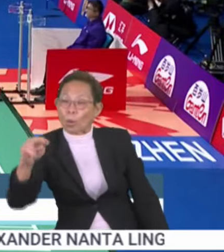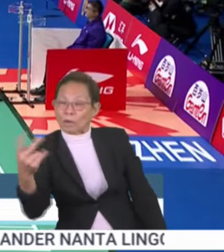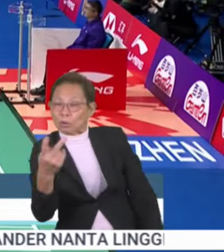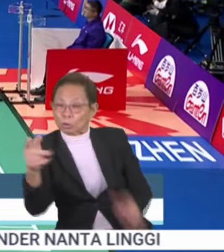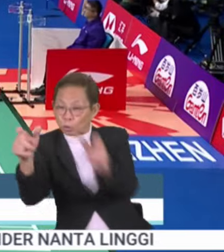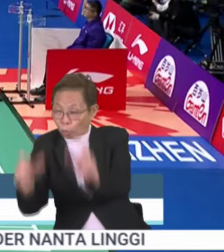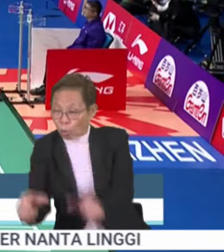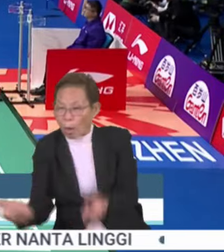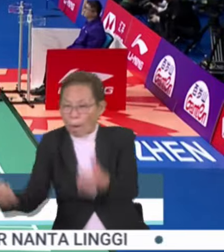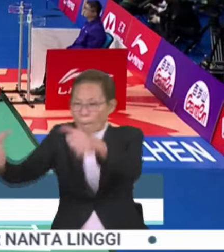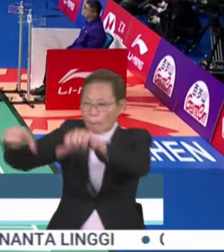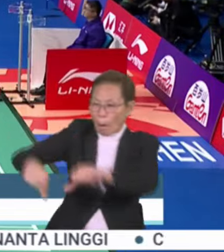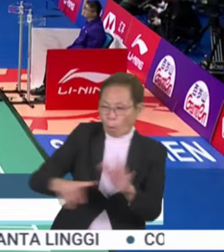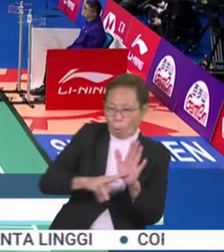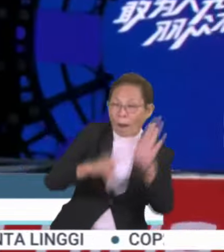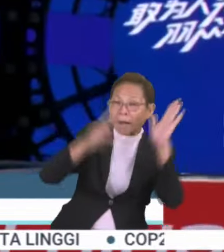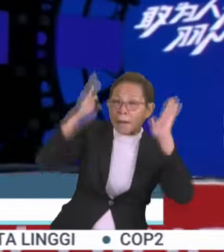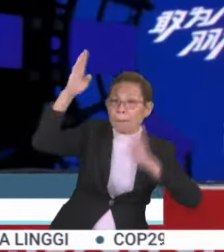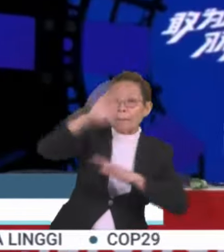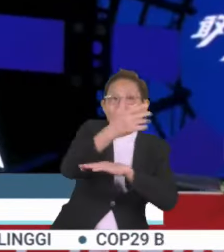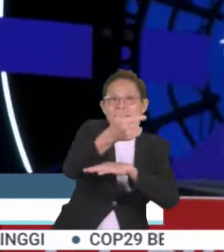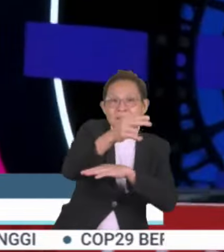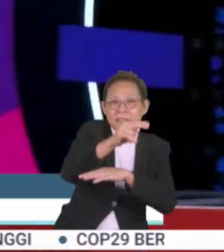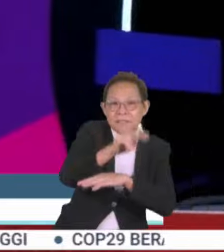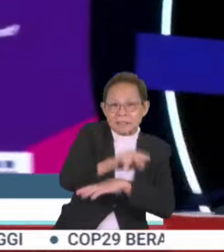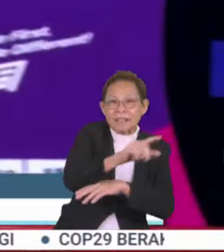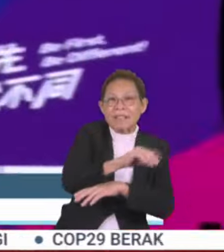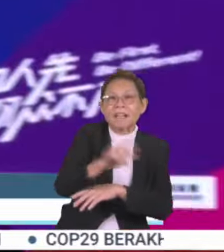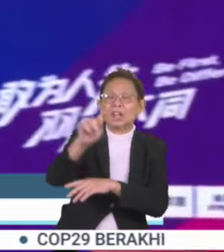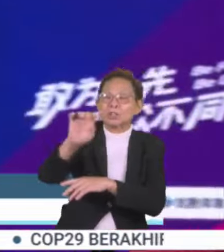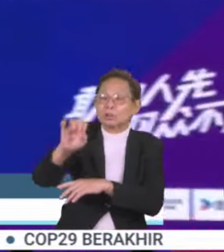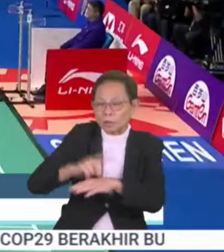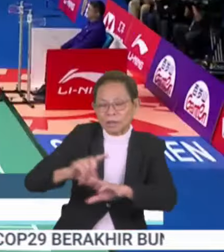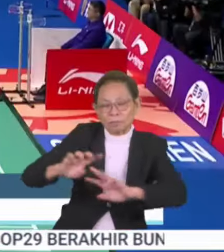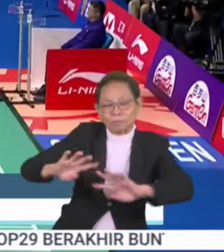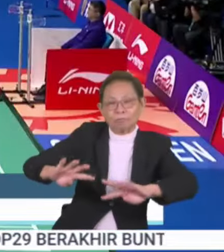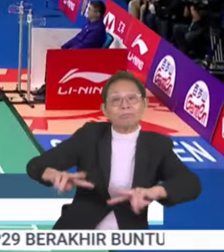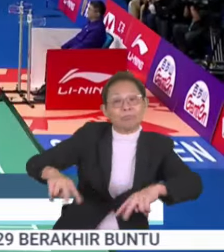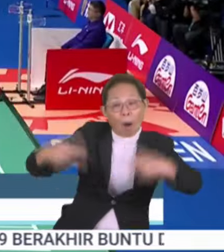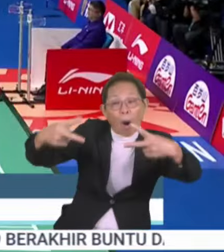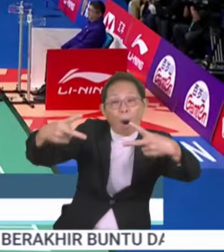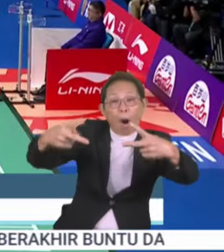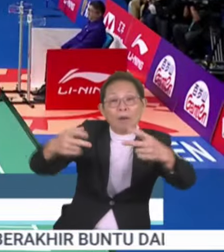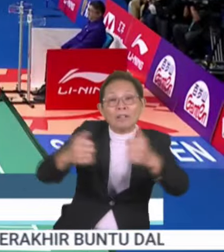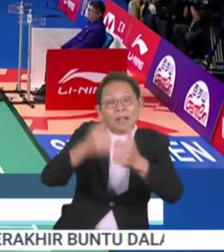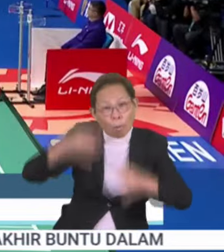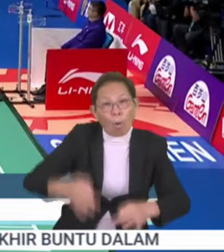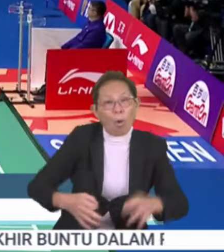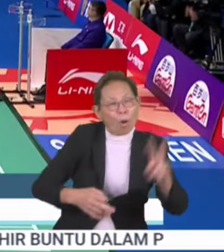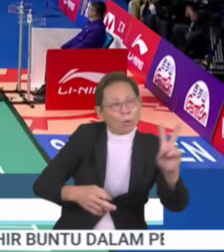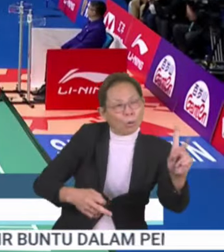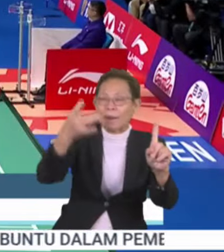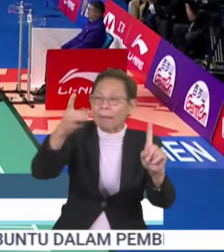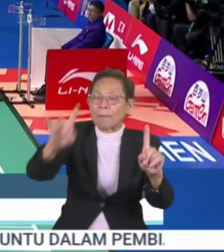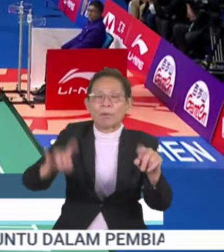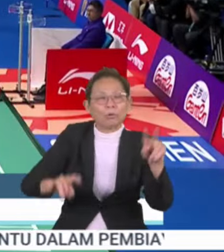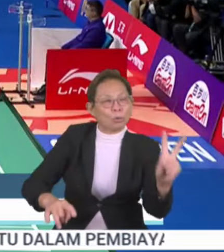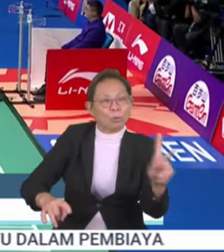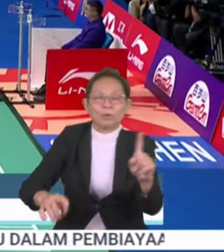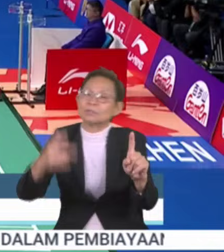Mereka menundukkan satu lagi wakil negara, Cheng Tanji, Do Yiwei di separuh akhir dengan tusan